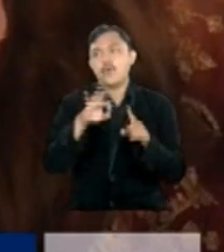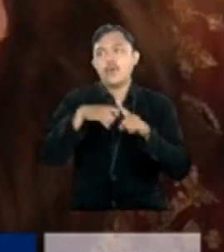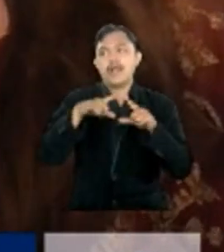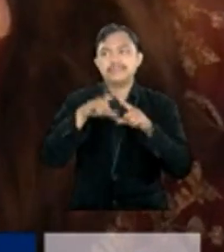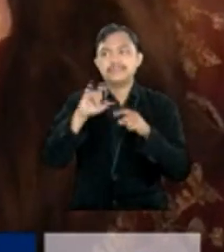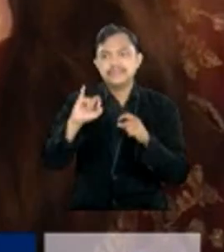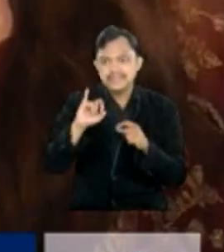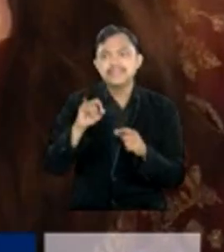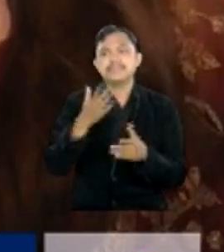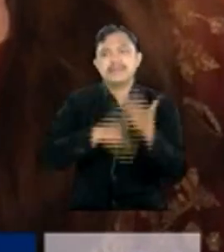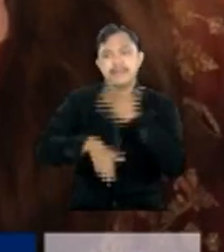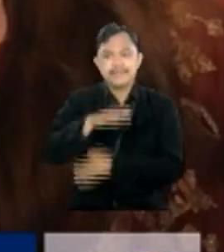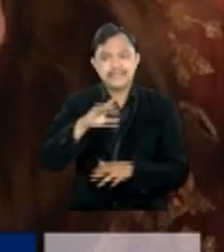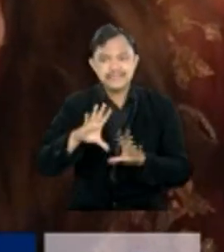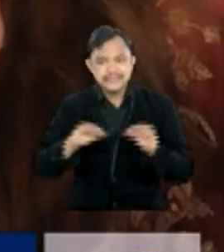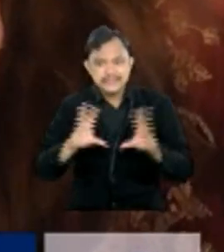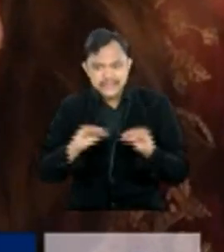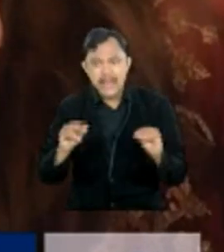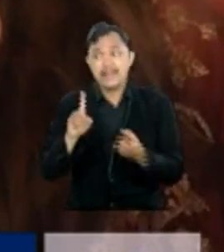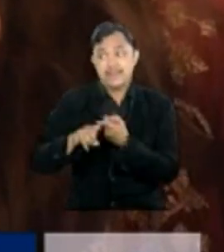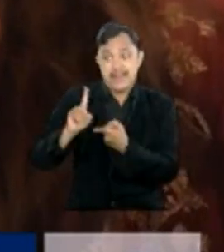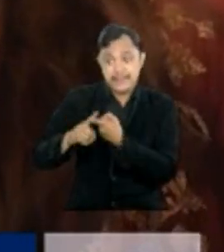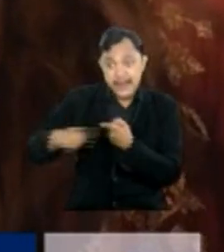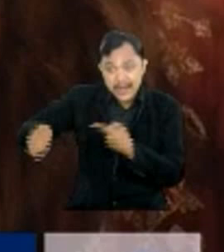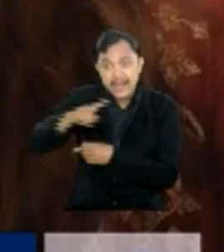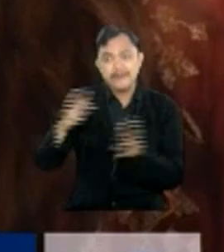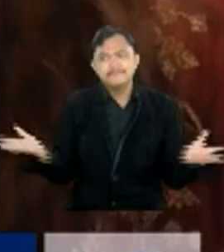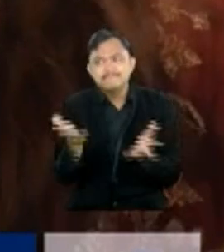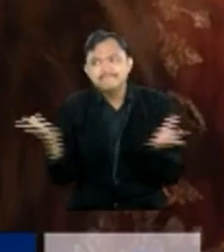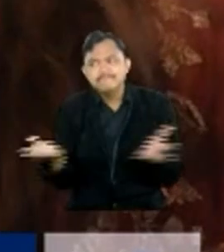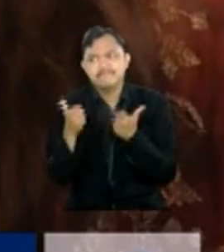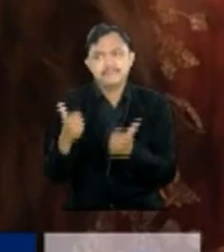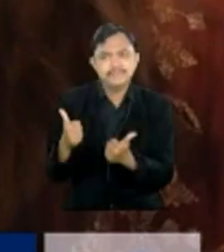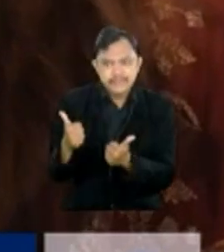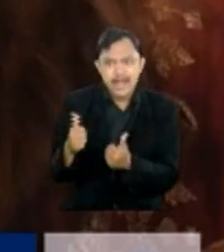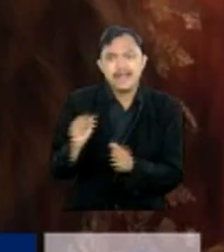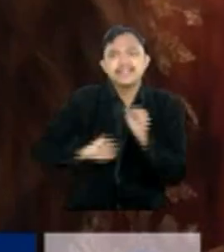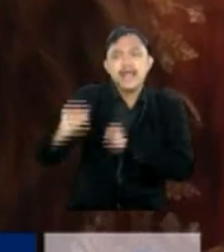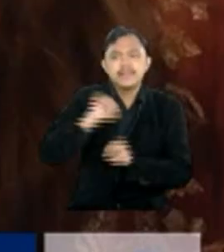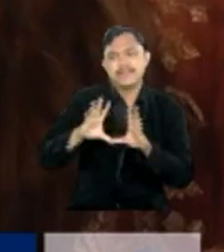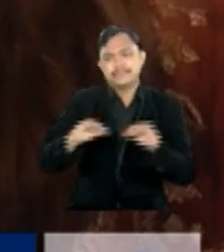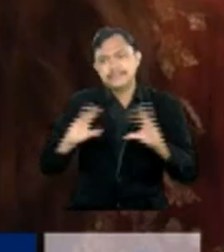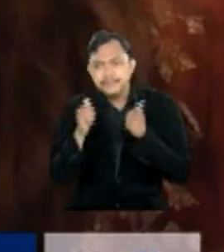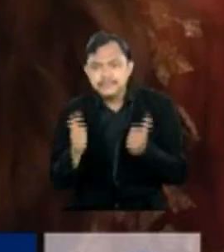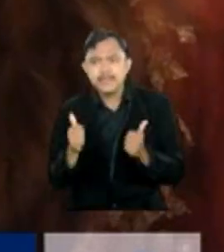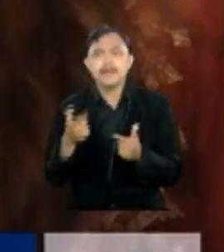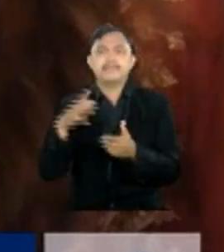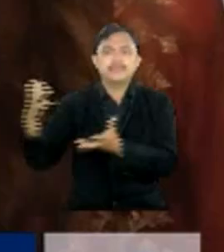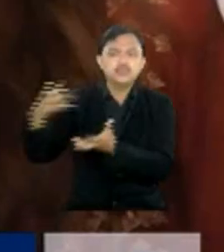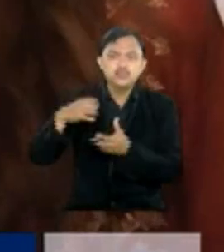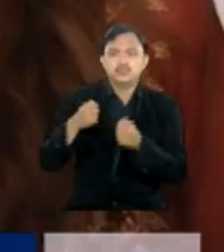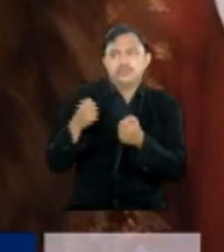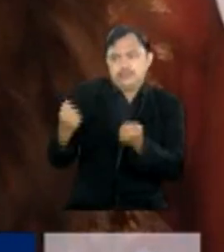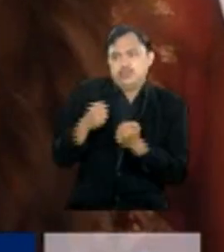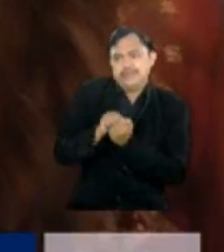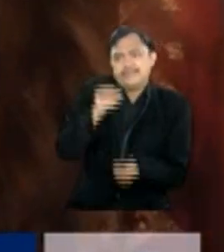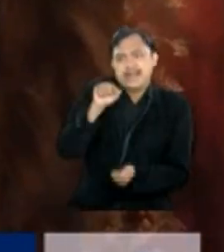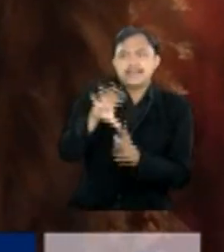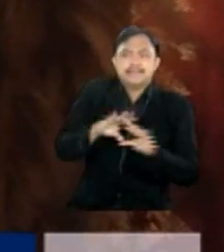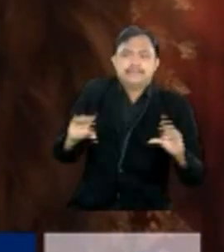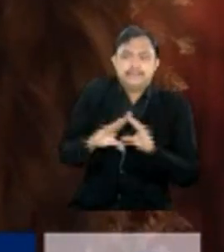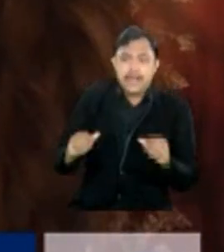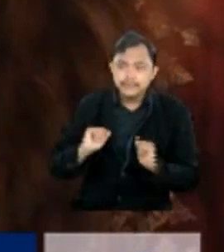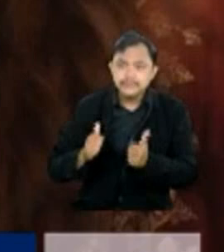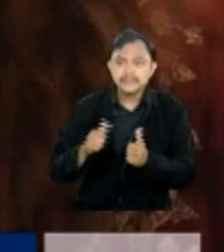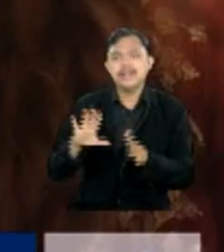mengakomodir pelatihan penyandang disabilitas, mempersiapkan mereka untuk mendapatkan sertifikasi kompetensi sehingga mereka mendapat